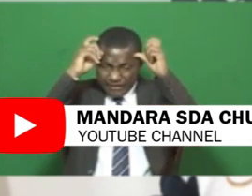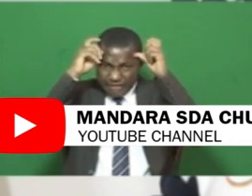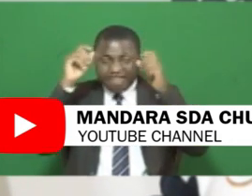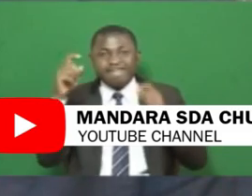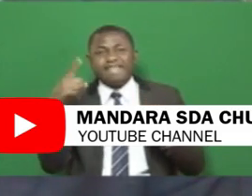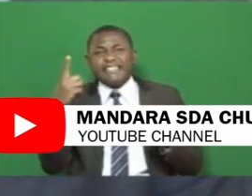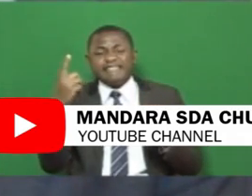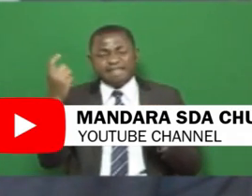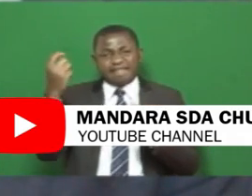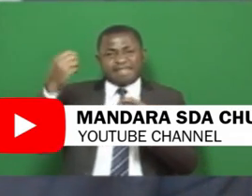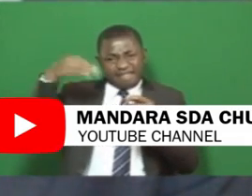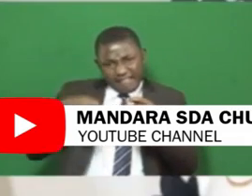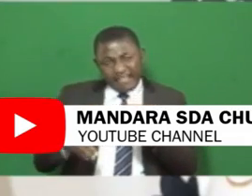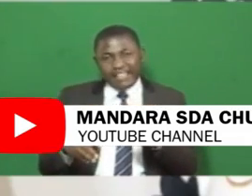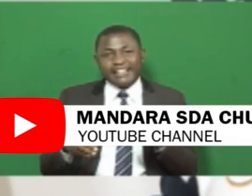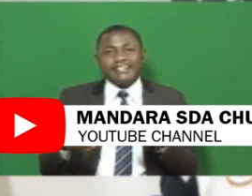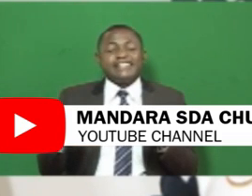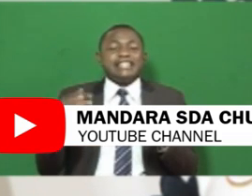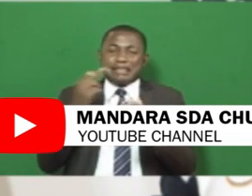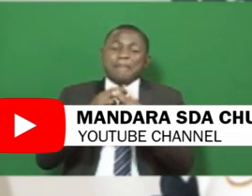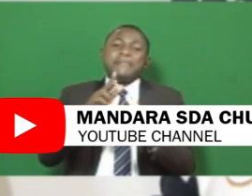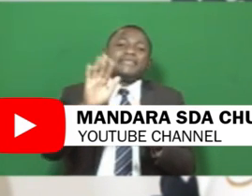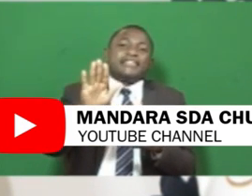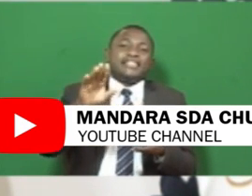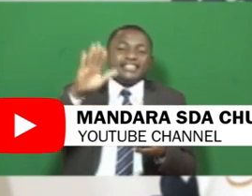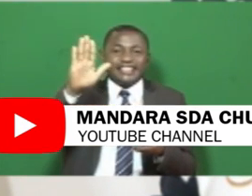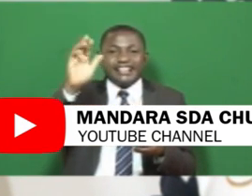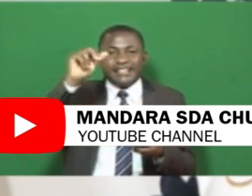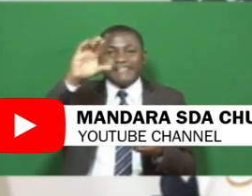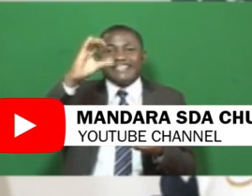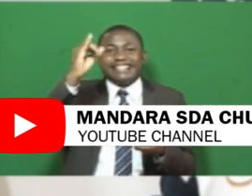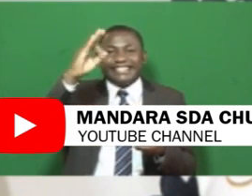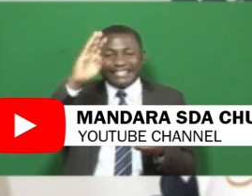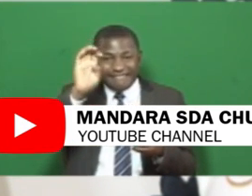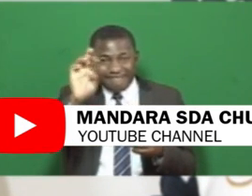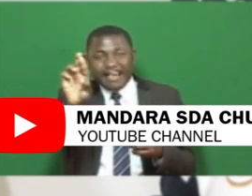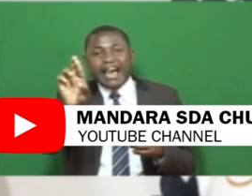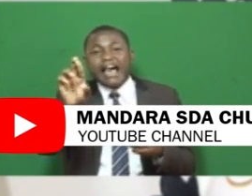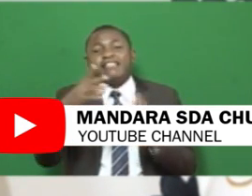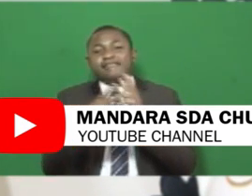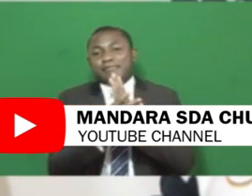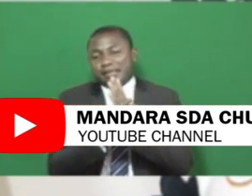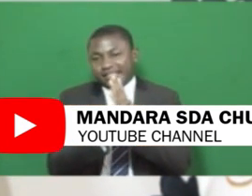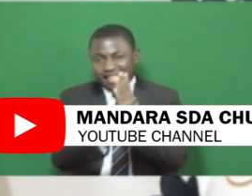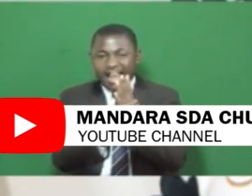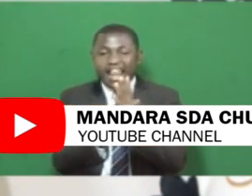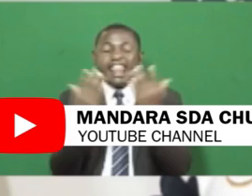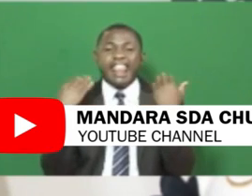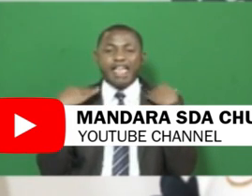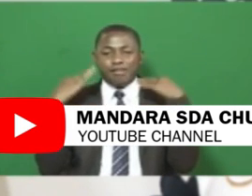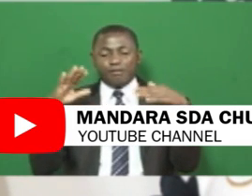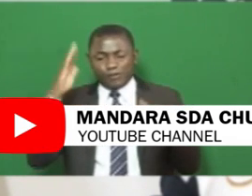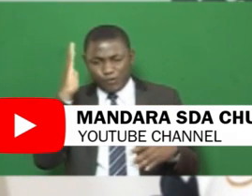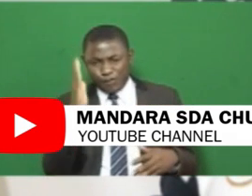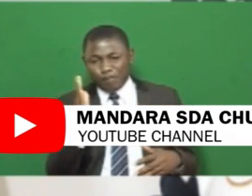ari Satani. Alright. Pakusikwa kwake aiva Lucifer. Ndiye aitotungamira ngirozi dzese. Era